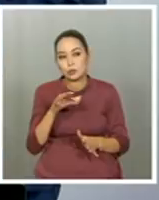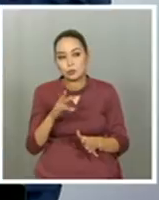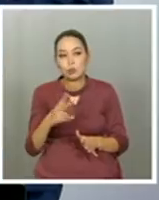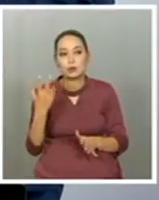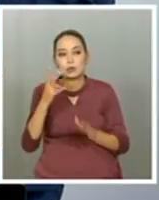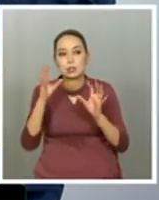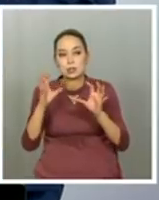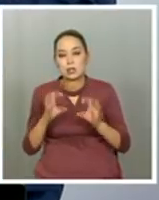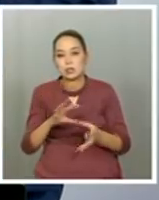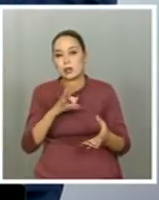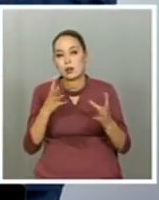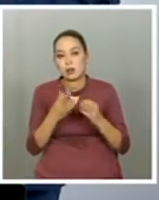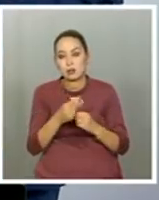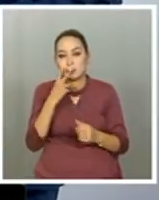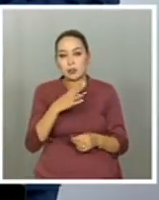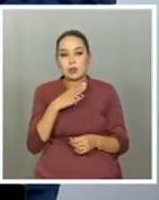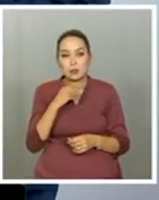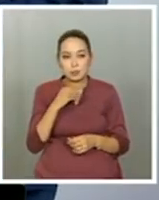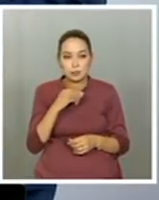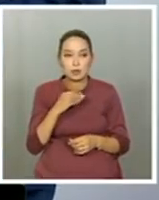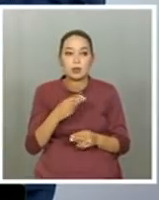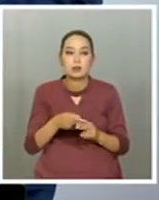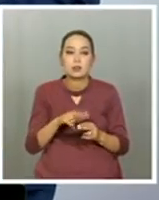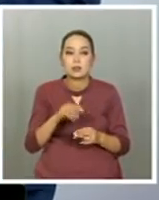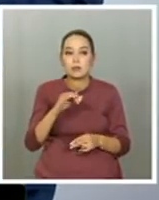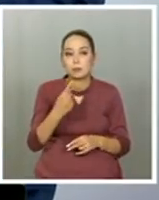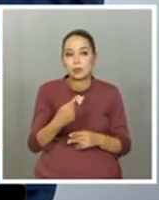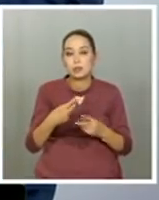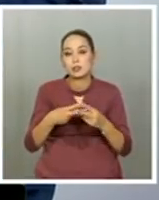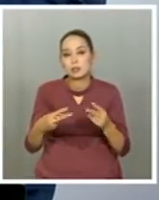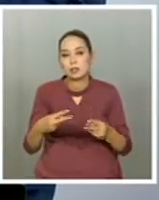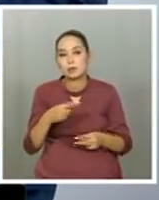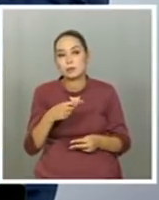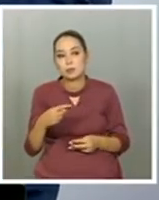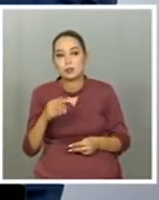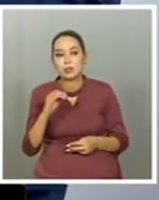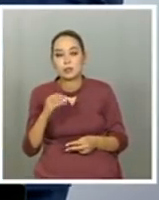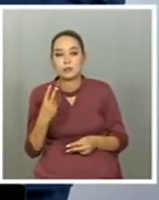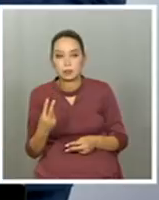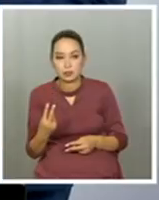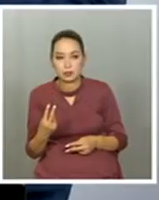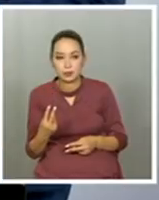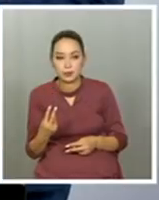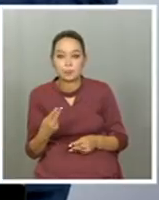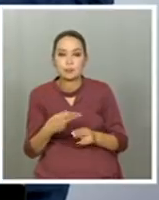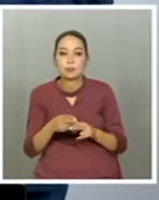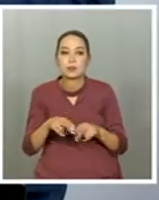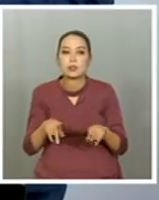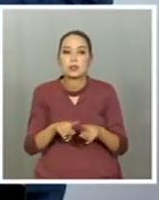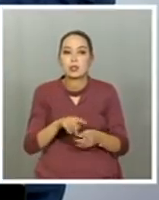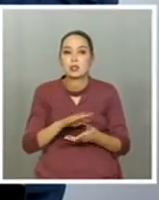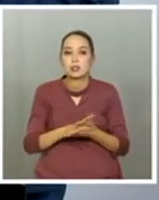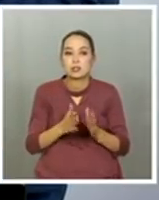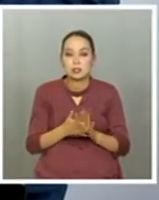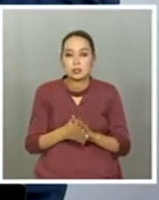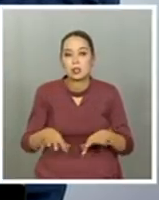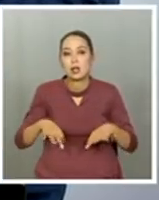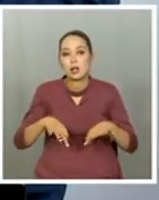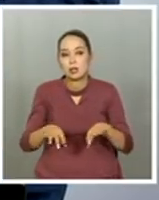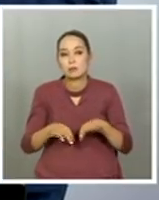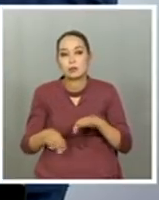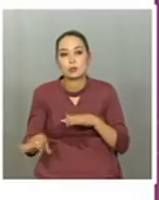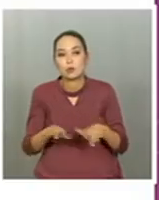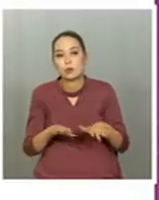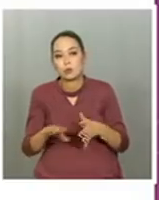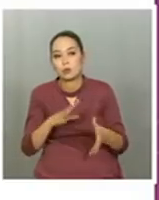өрнектей аламыз. Сәйкесінше F1 тең болады минус F2-ге. Бұл жағдайды біз арбашаның қозғалысына әрекет